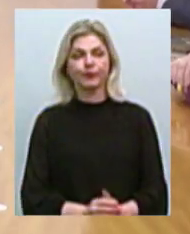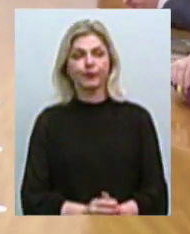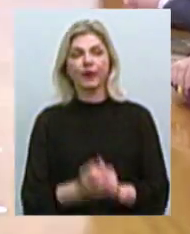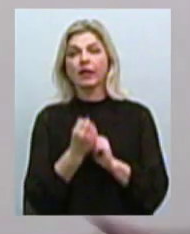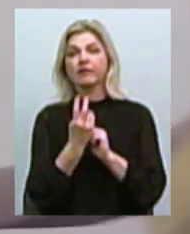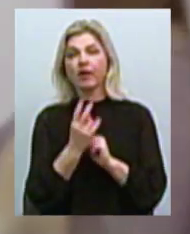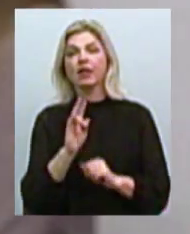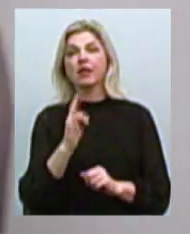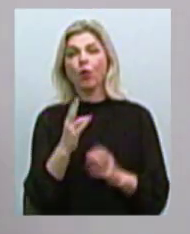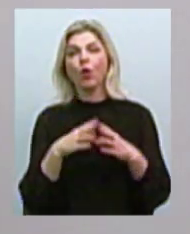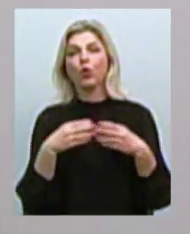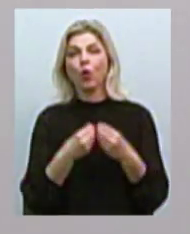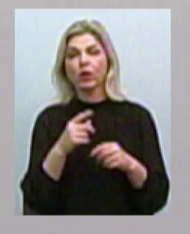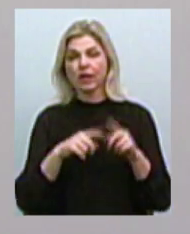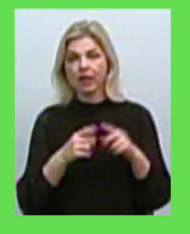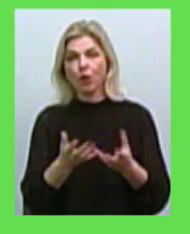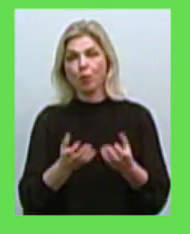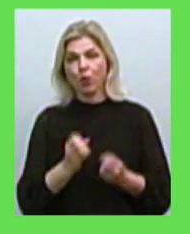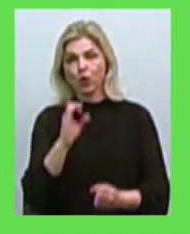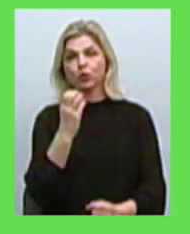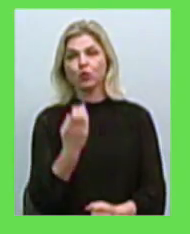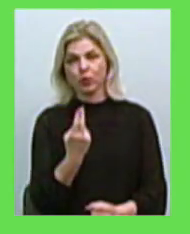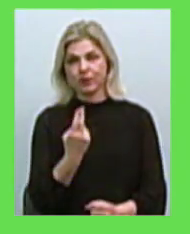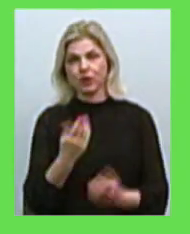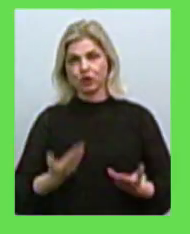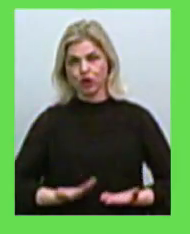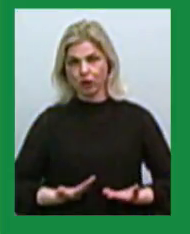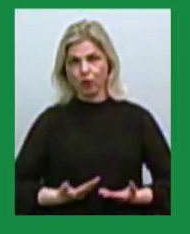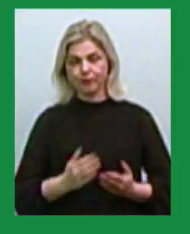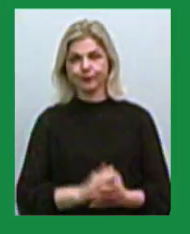12 миколаївських родин отримали соціальне житло.